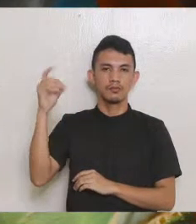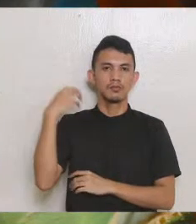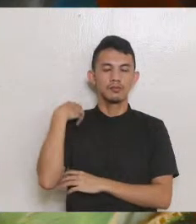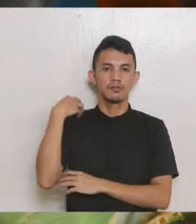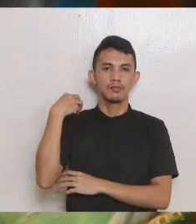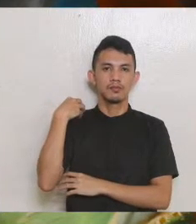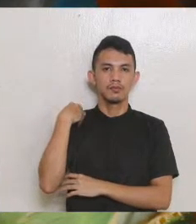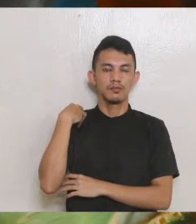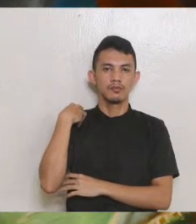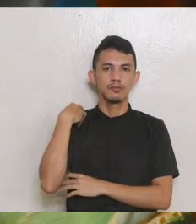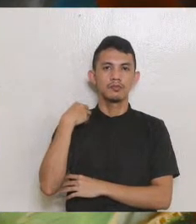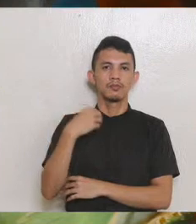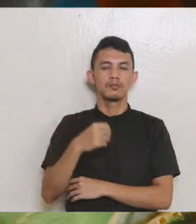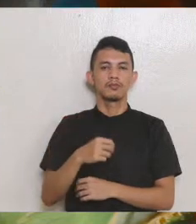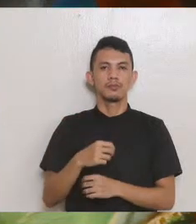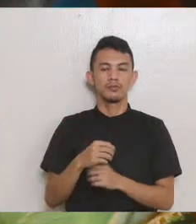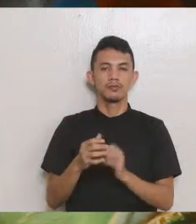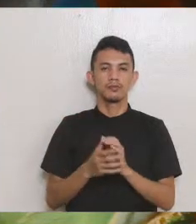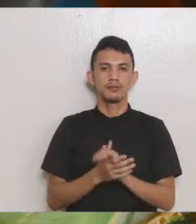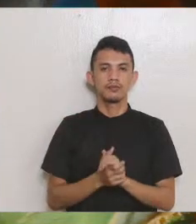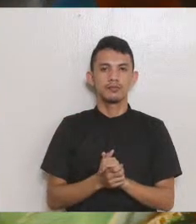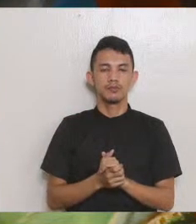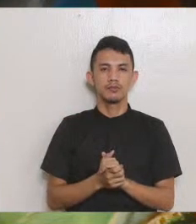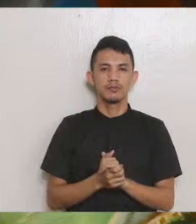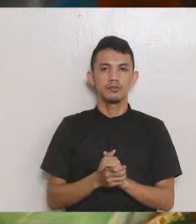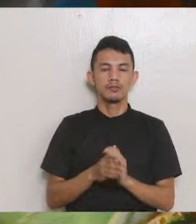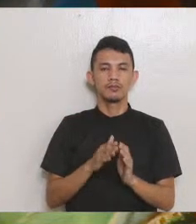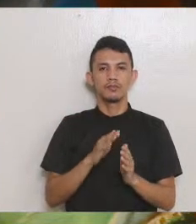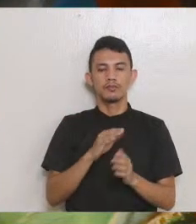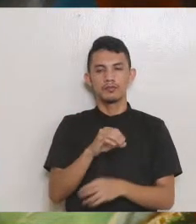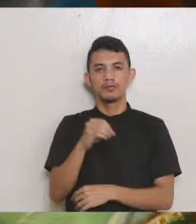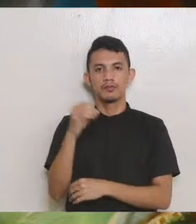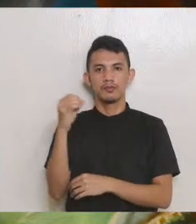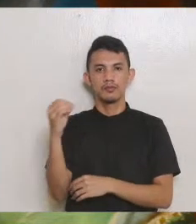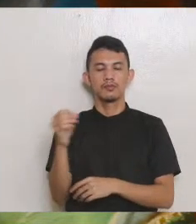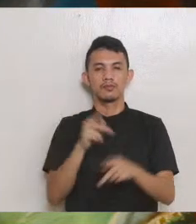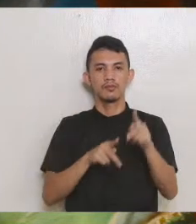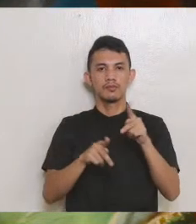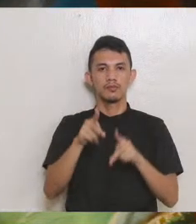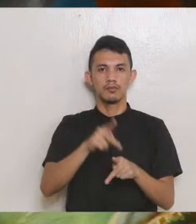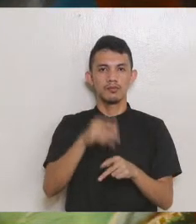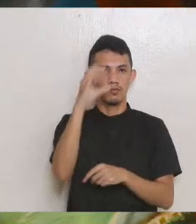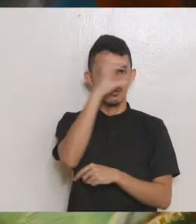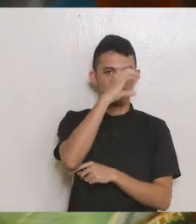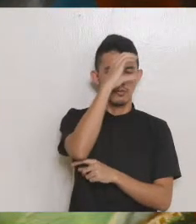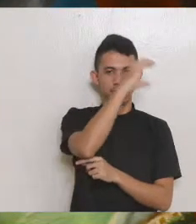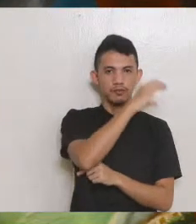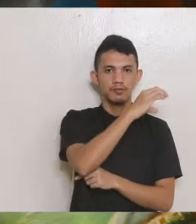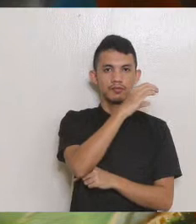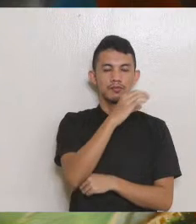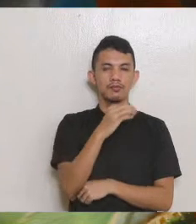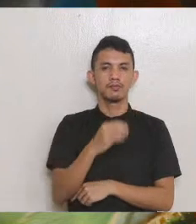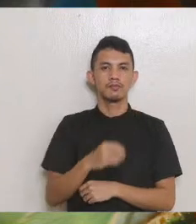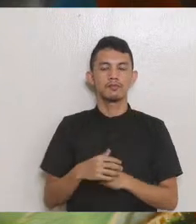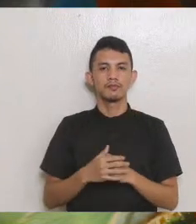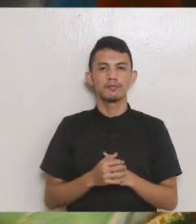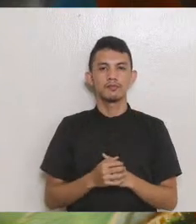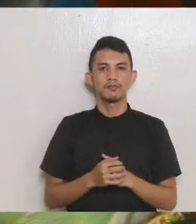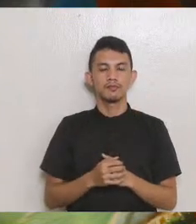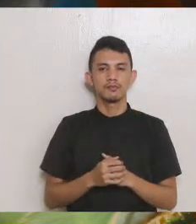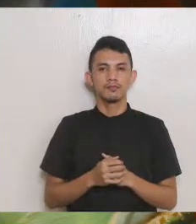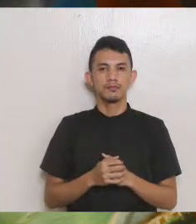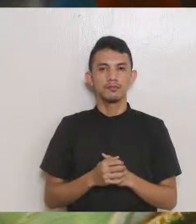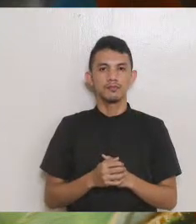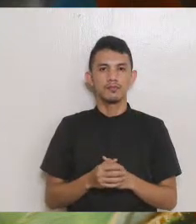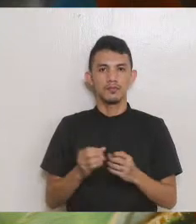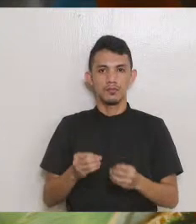ug kanilang mga pribado nga mga ahensya nga nangita og kasulbaran sa maong pandemya. Mahatagan